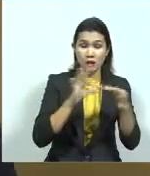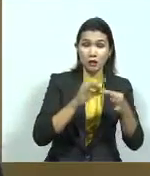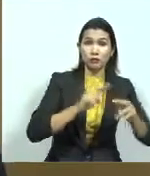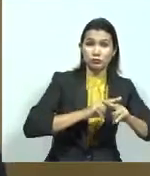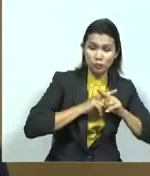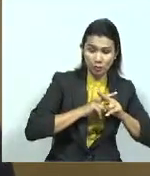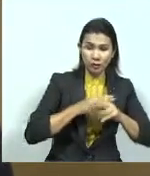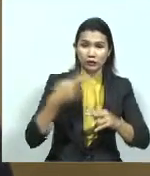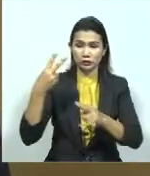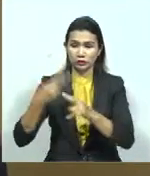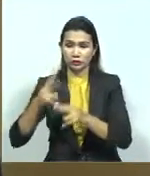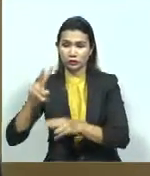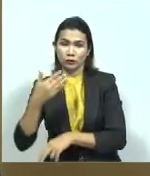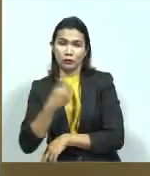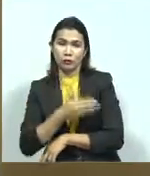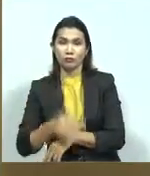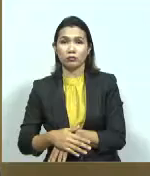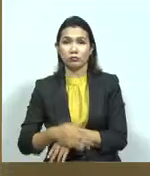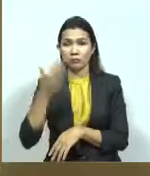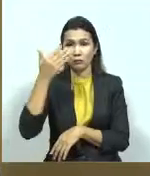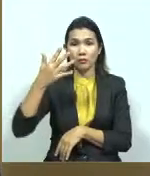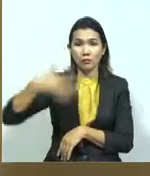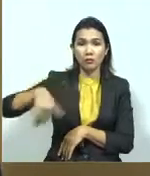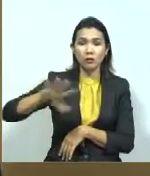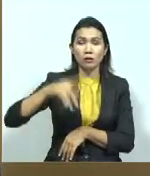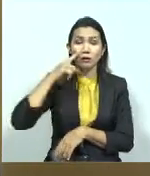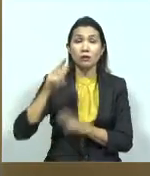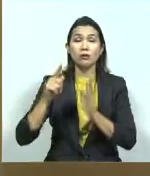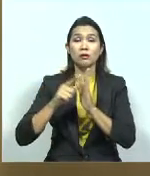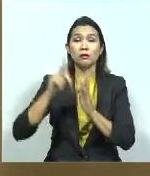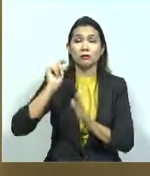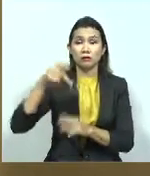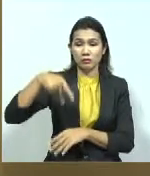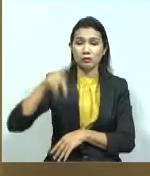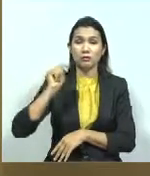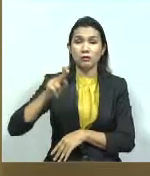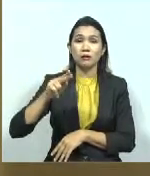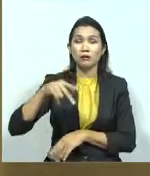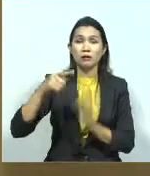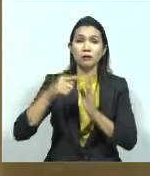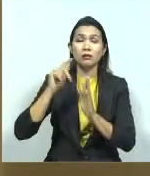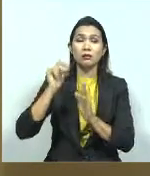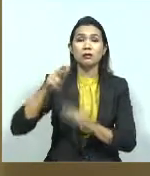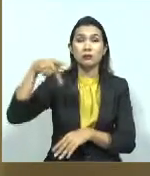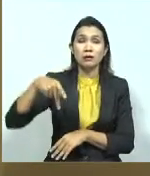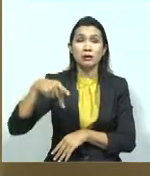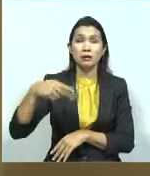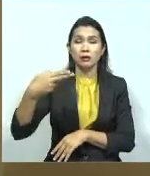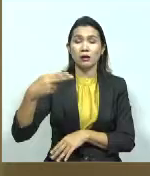ชสกุลญาติพี่น้องคนอื่นเนี่ยเนื่องจากเทพหัสดินอยุธยาเนี่ยเป็นราชสกุลค่อนข้างใหญ่นะฮะ